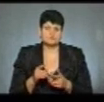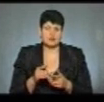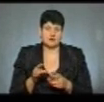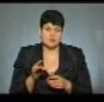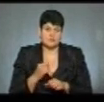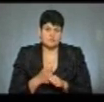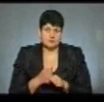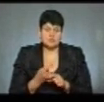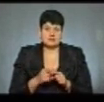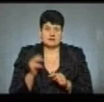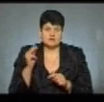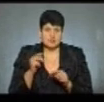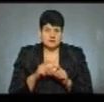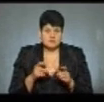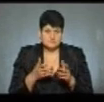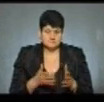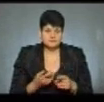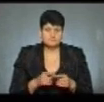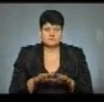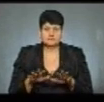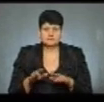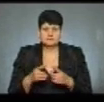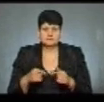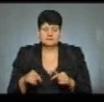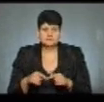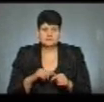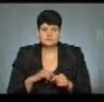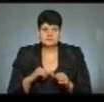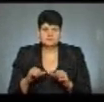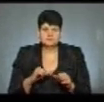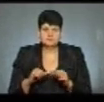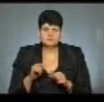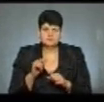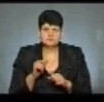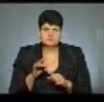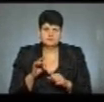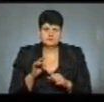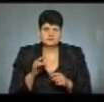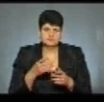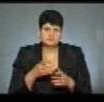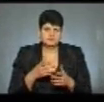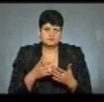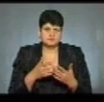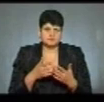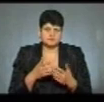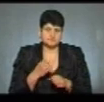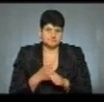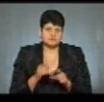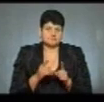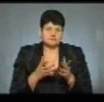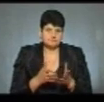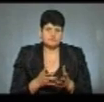вже навчальних закладів, тобто це місцеві органи самоврядування, вони реагують яким чином.